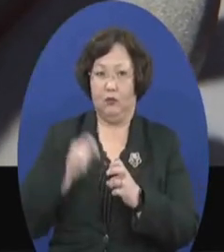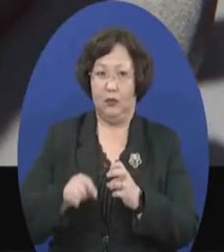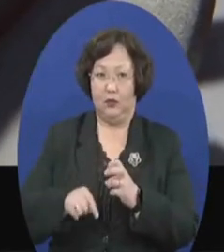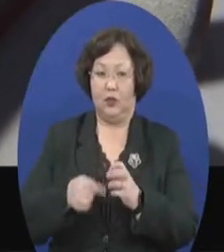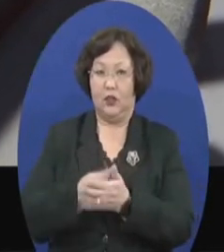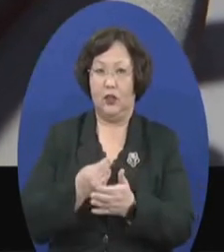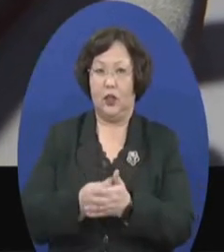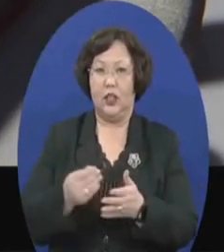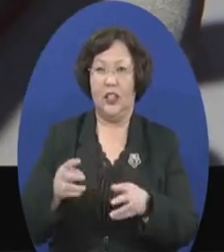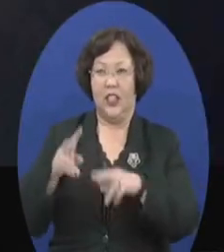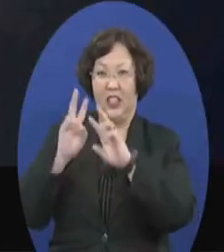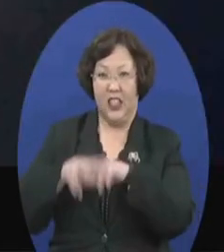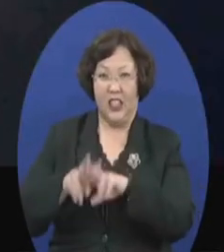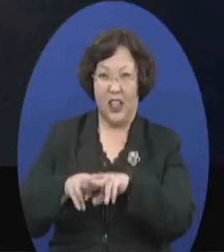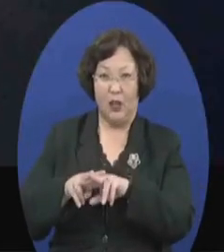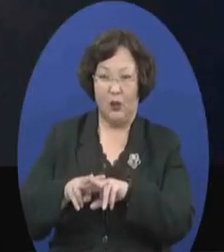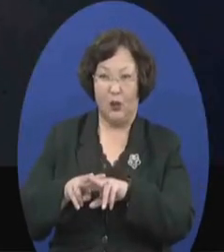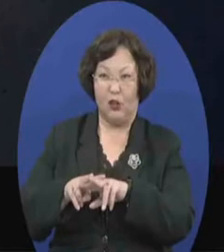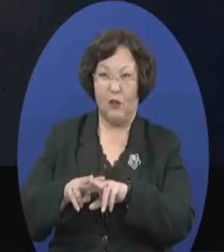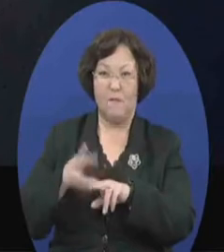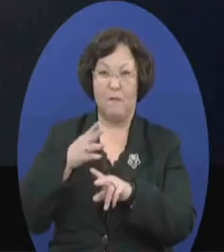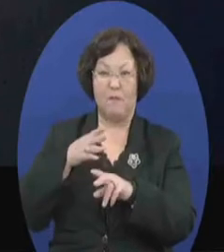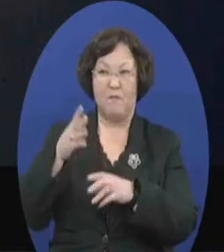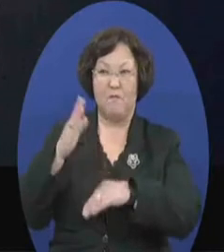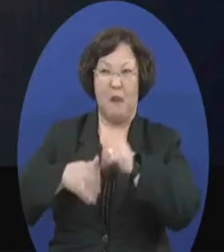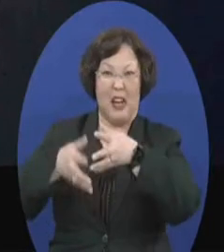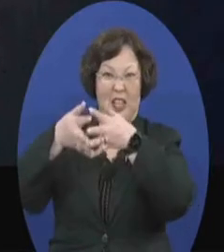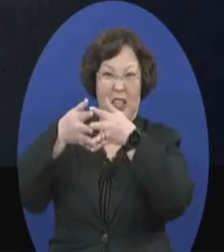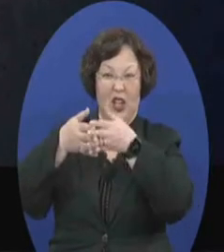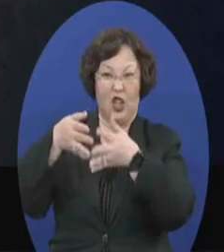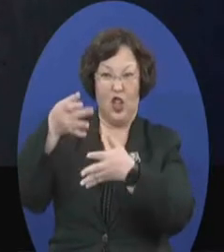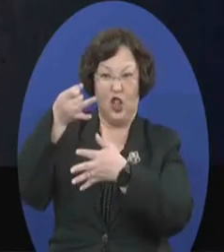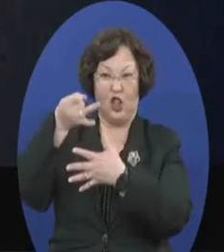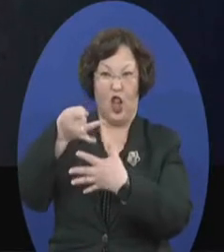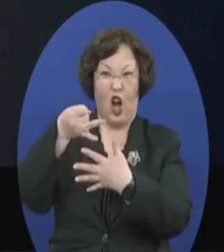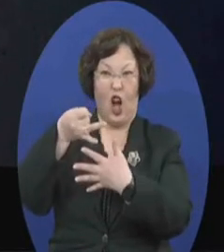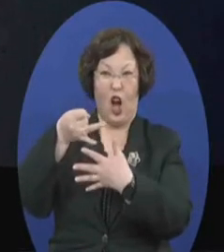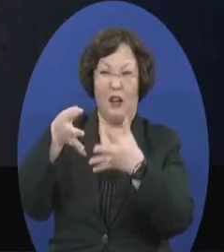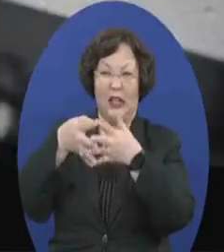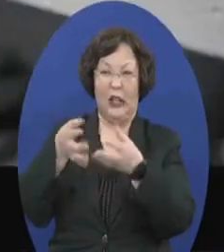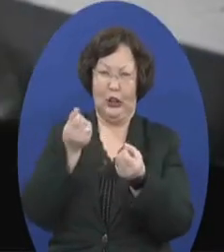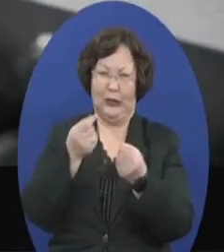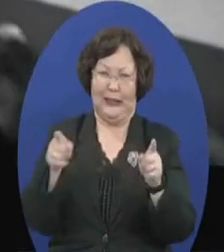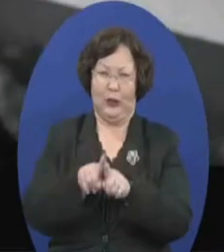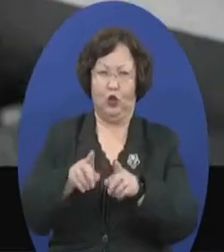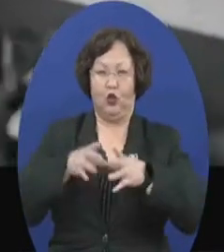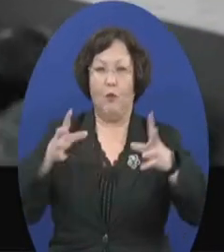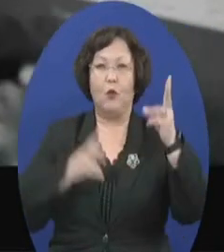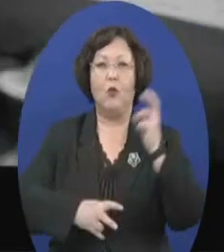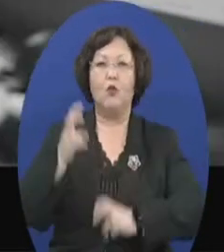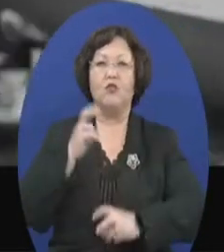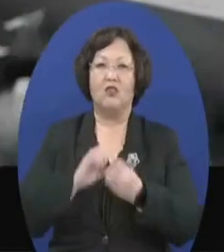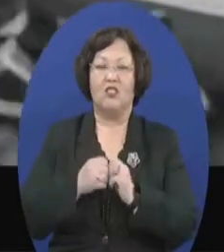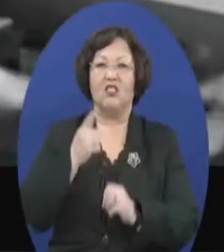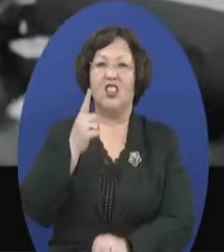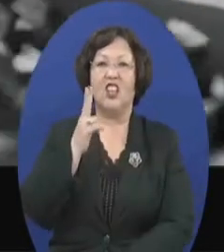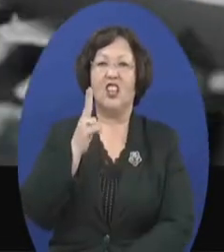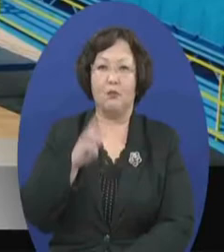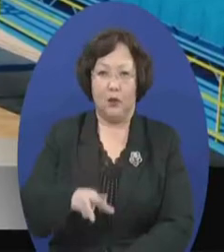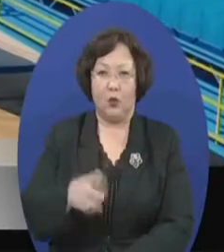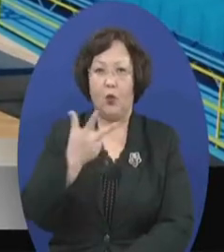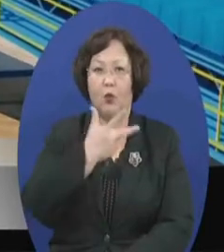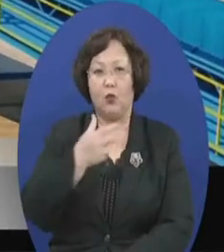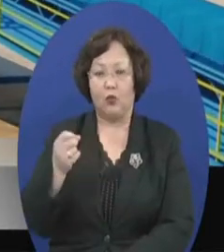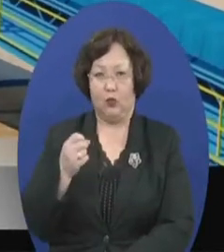одоо зүүрлүүл улсын их дэлгүүрийн хэмжээтэй адилхан ийм 7 давхар байшинтай тэнцэх хэмжээний ийм үйлдвэрлэл байгуулагдж байгаа юм. Энэ бол километр 300